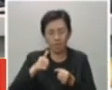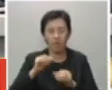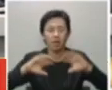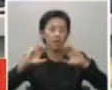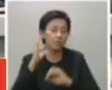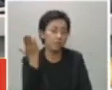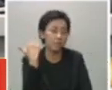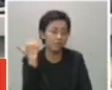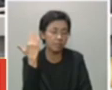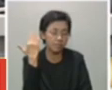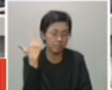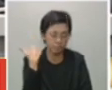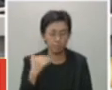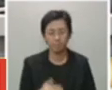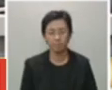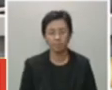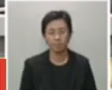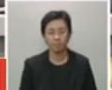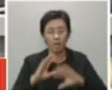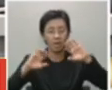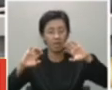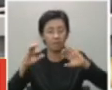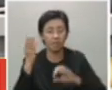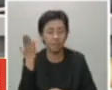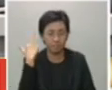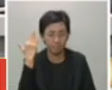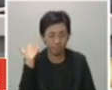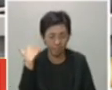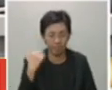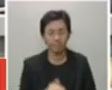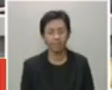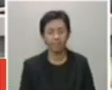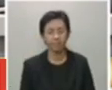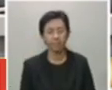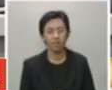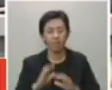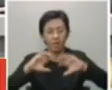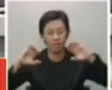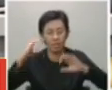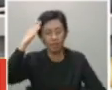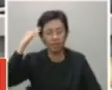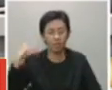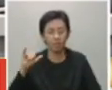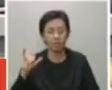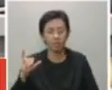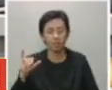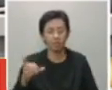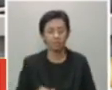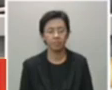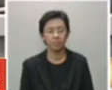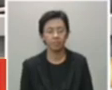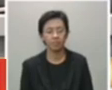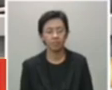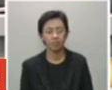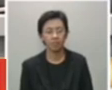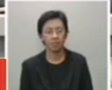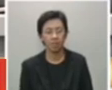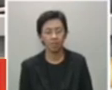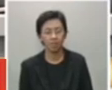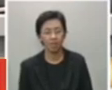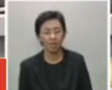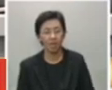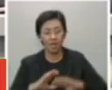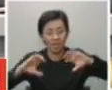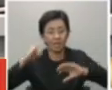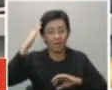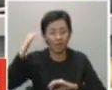แล้วรัฐบาลของท่านยิ่งลักษณ์ชินวัตรก่อนที่จะมีการปฏิวัติรัฐ